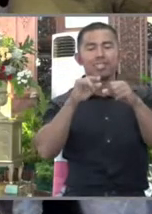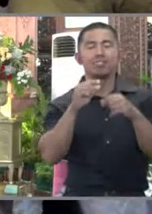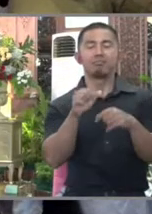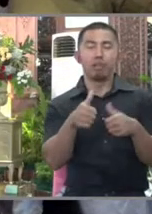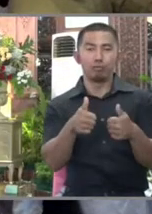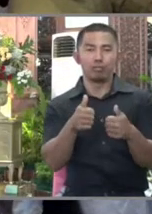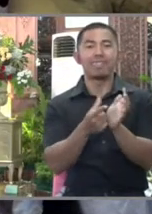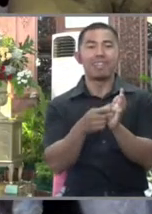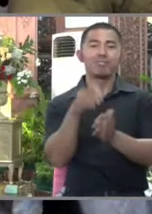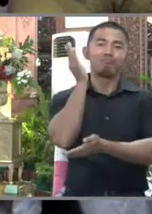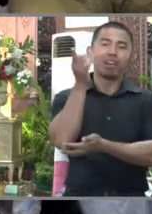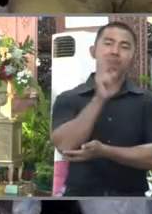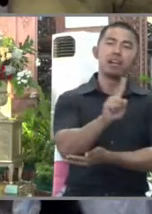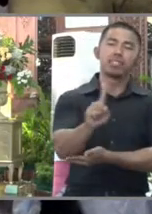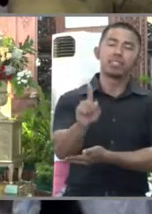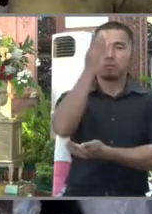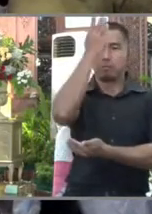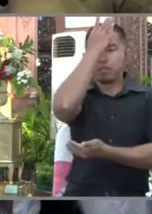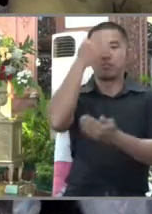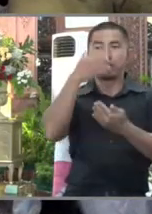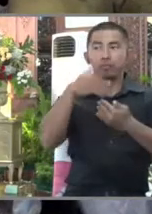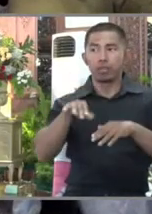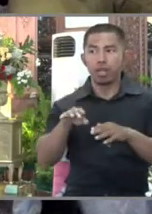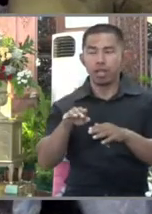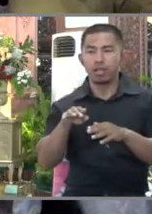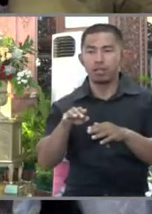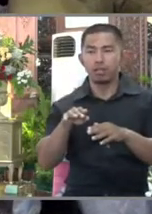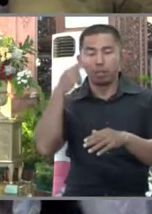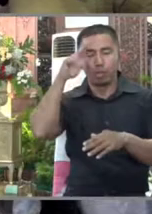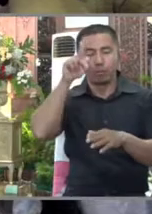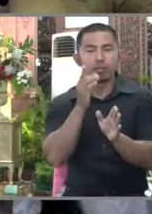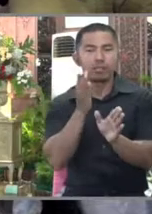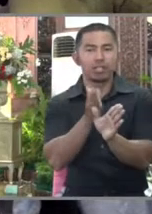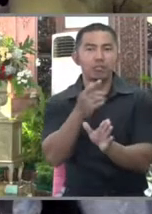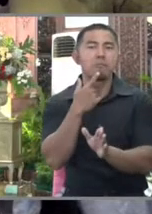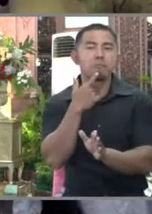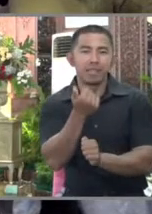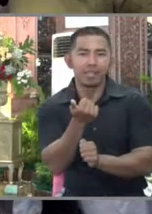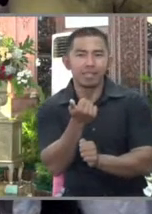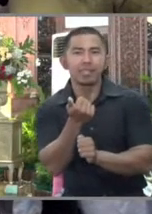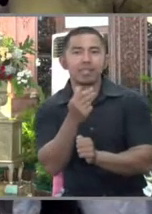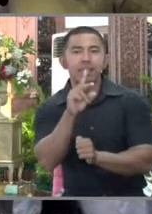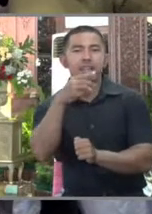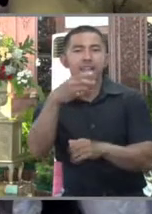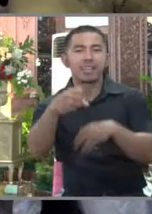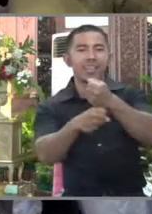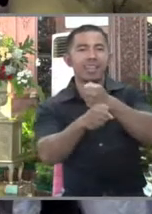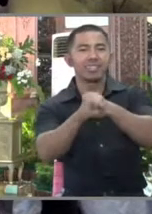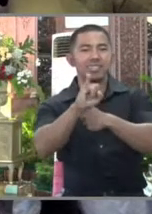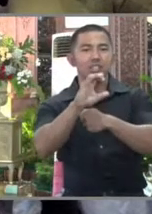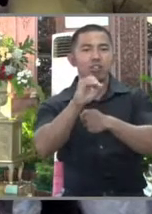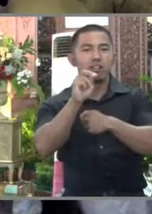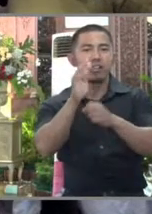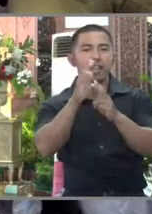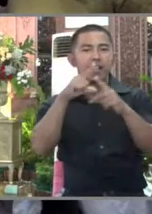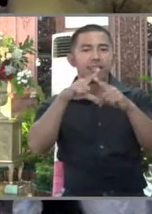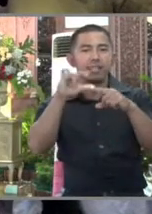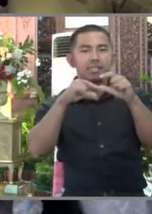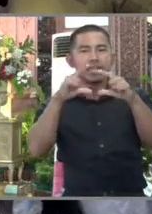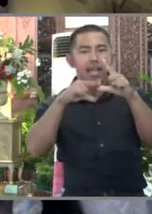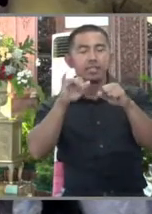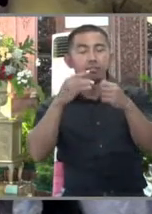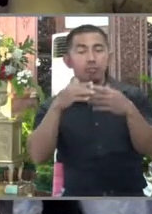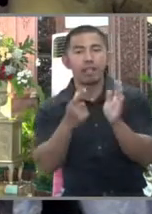masing-masing bupati, tadi muncul isu pentingnya regionalisasi. Tadi